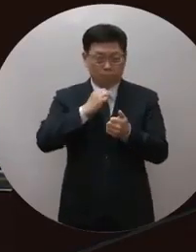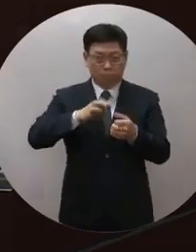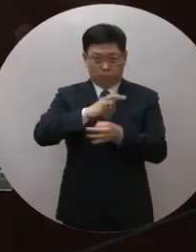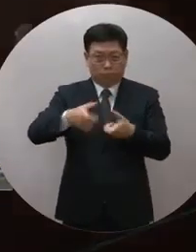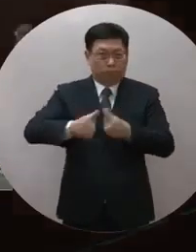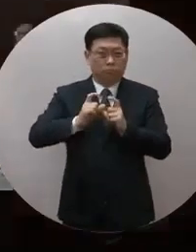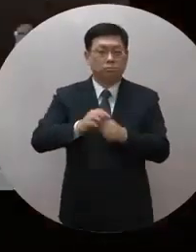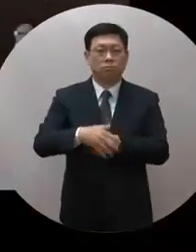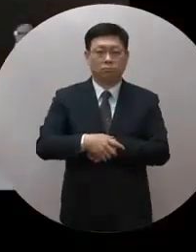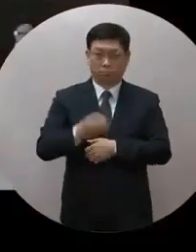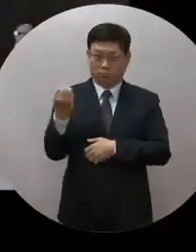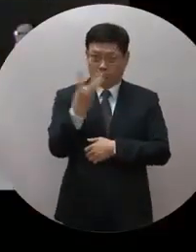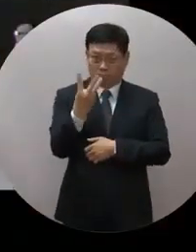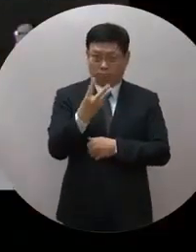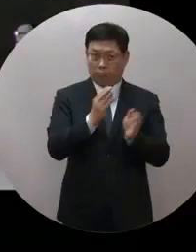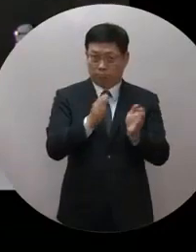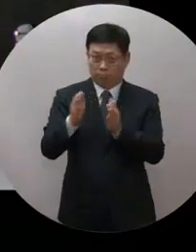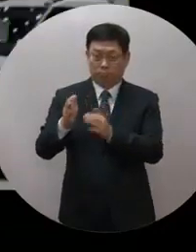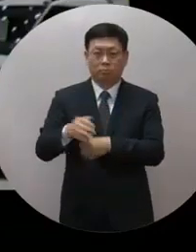兴。